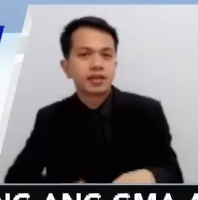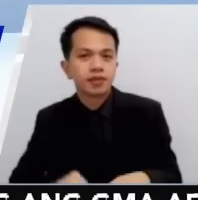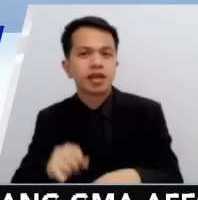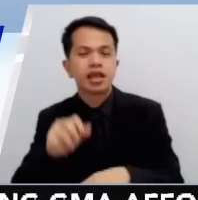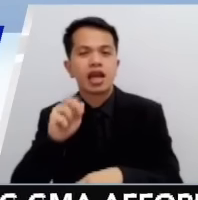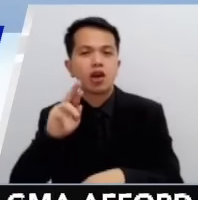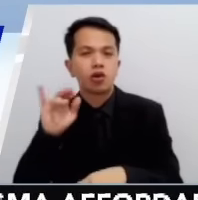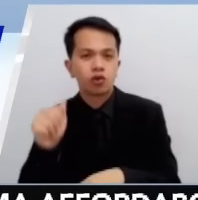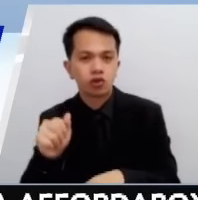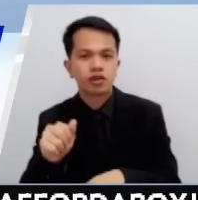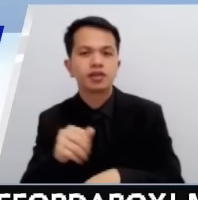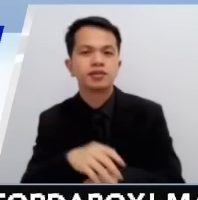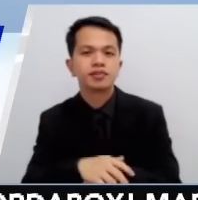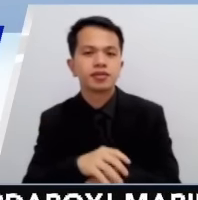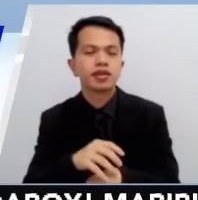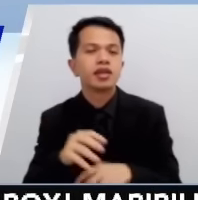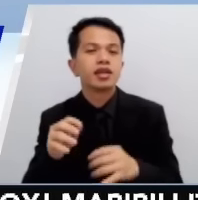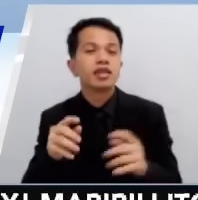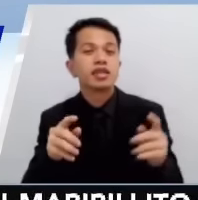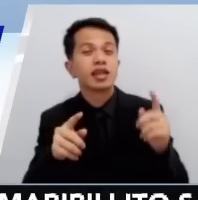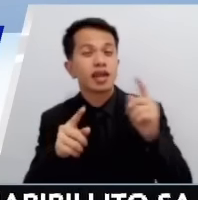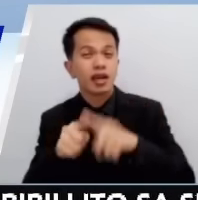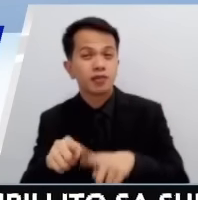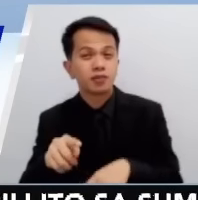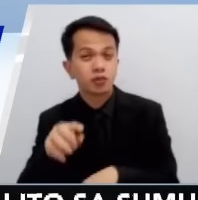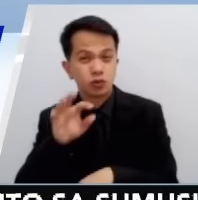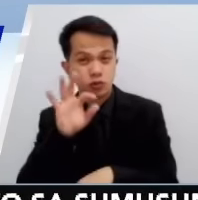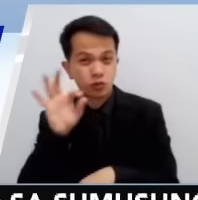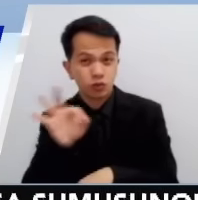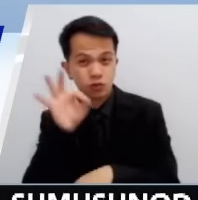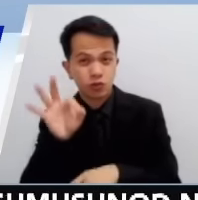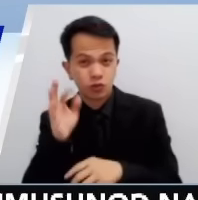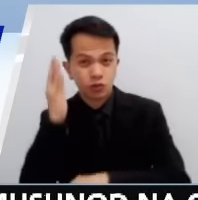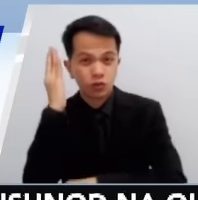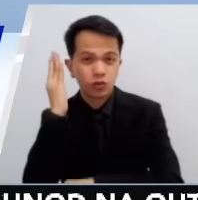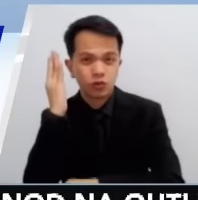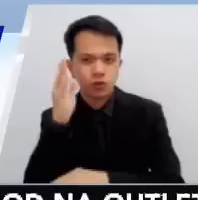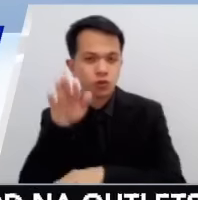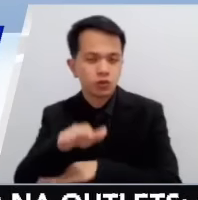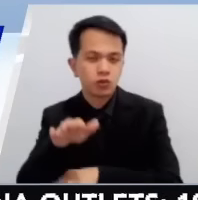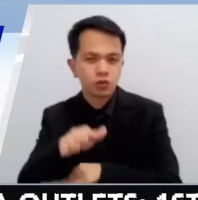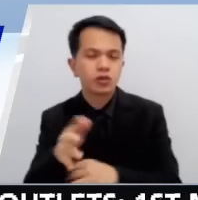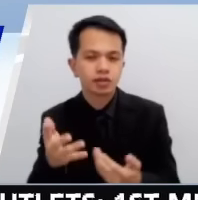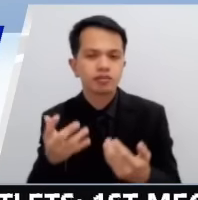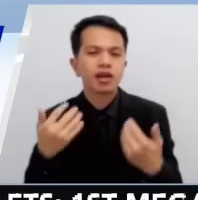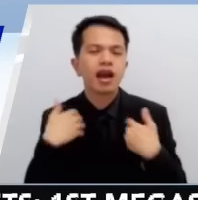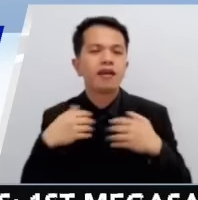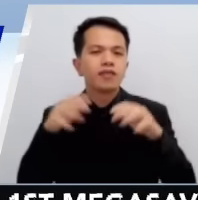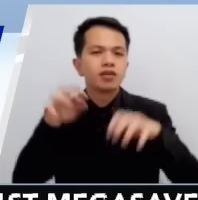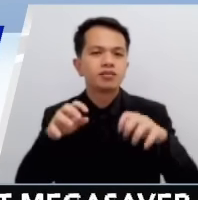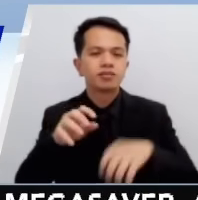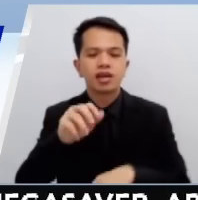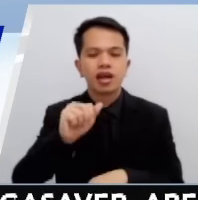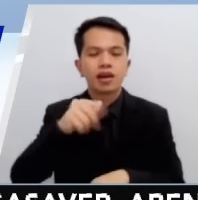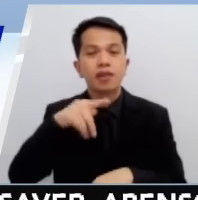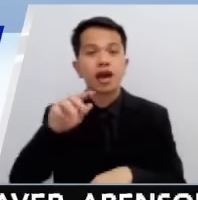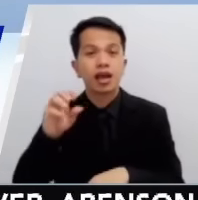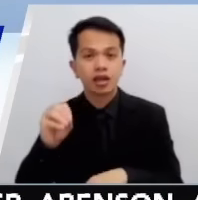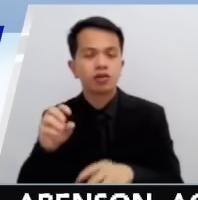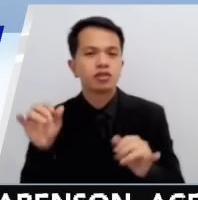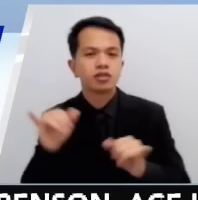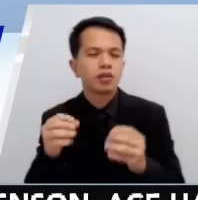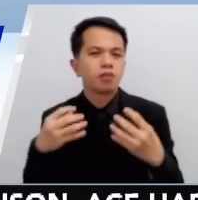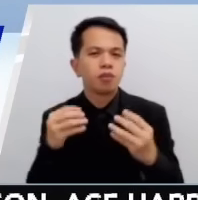tanghali hanggang biyernes po ng tanghali magiging tens po ang mga pag-ulan sa Cagayan at Apayao samantala matitinding mga